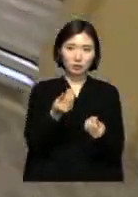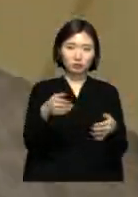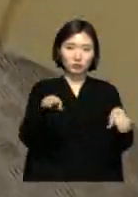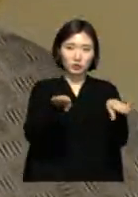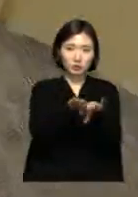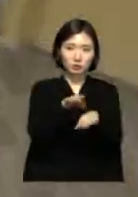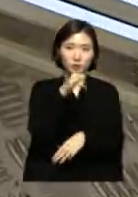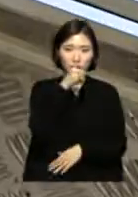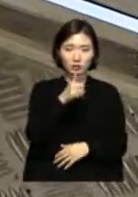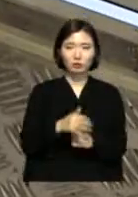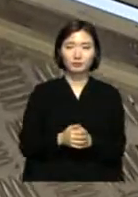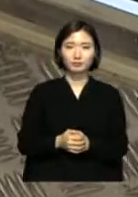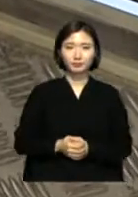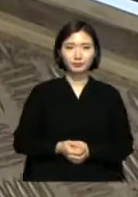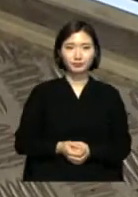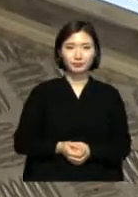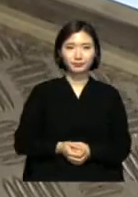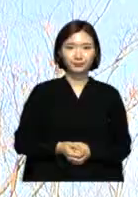있습니다.